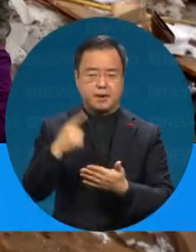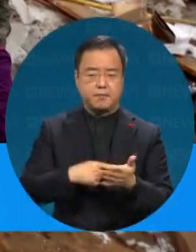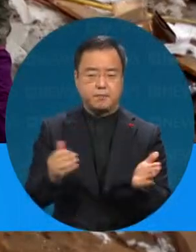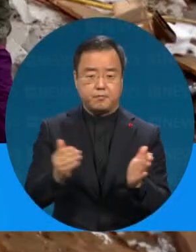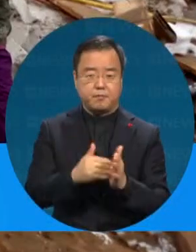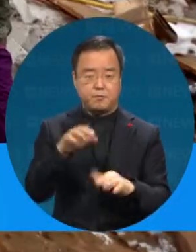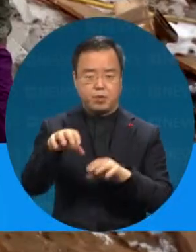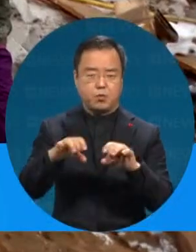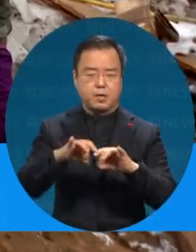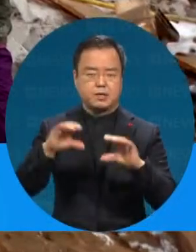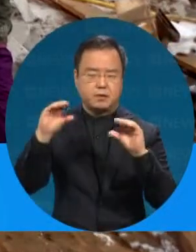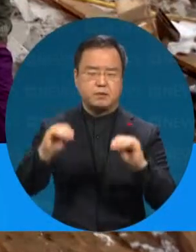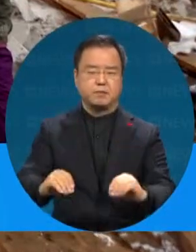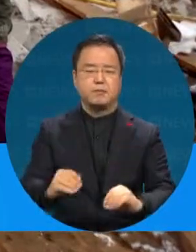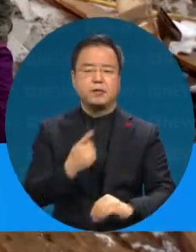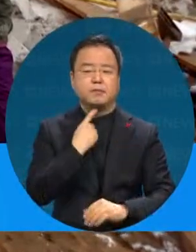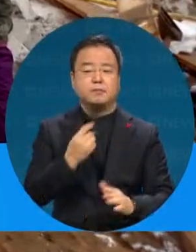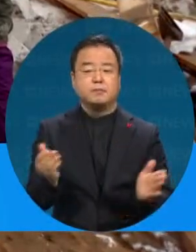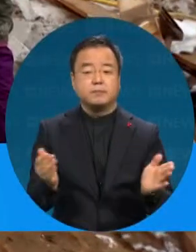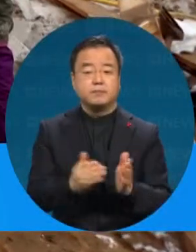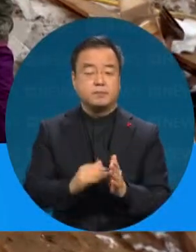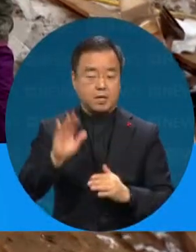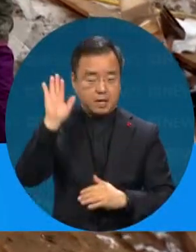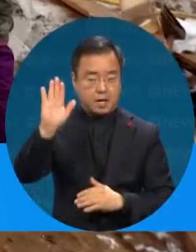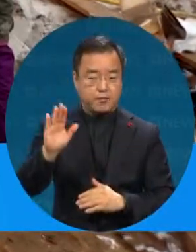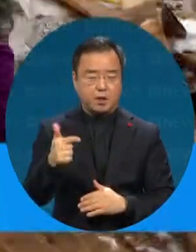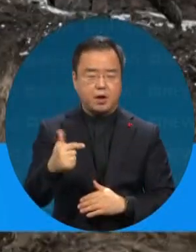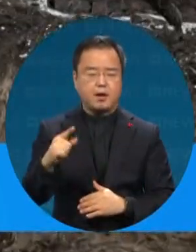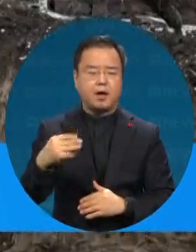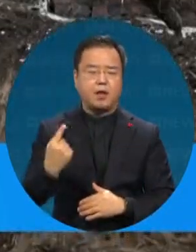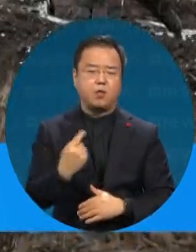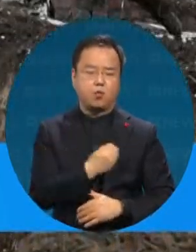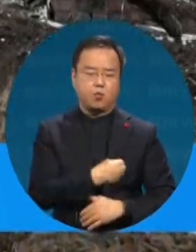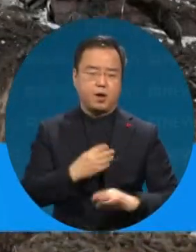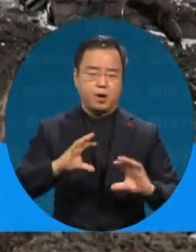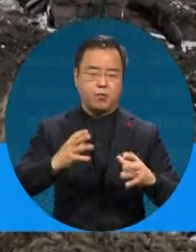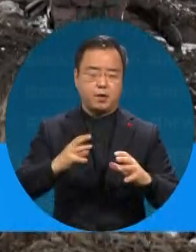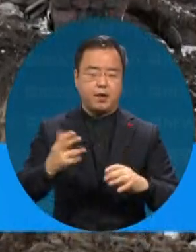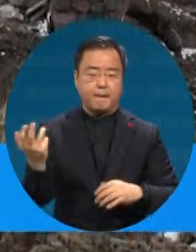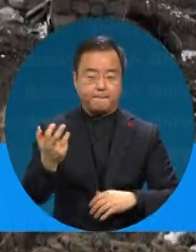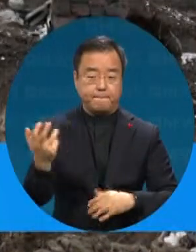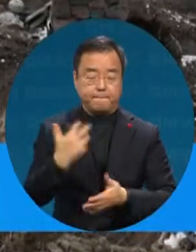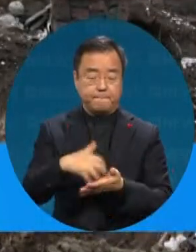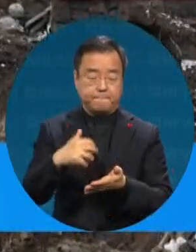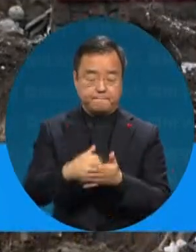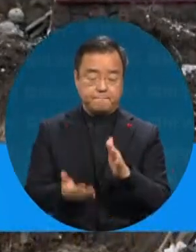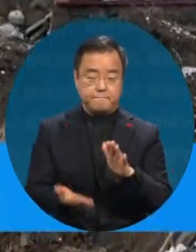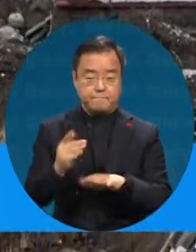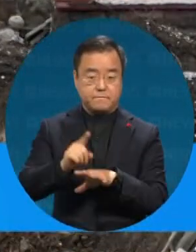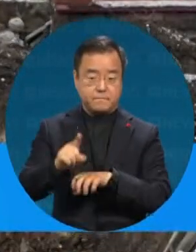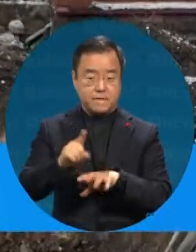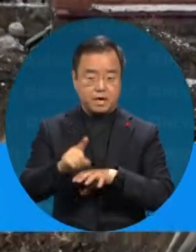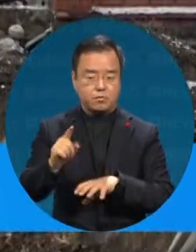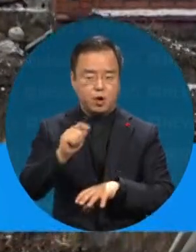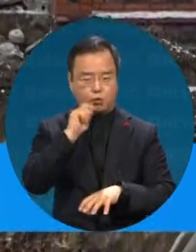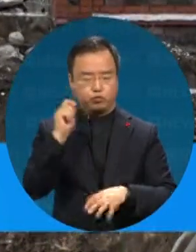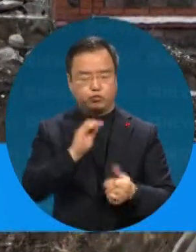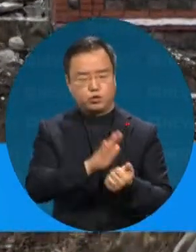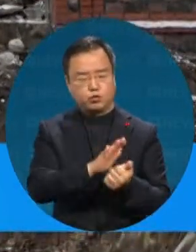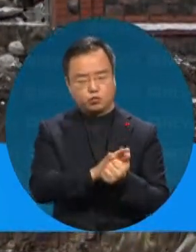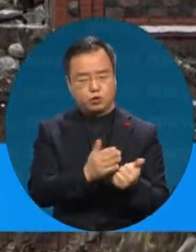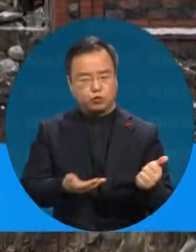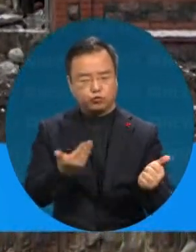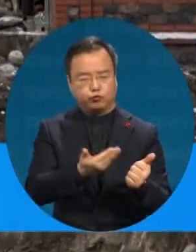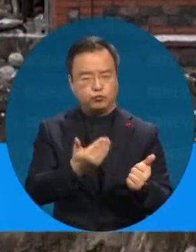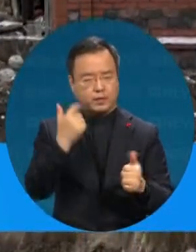곳곳에서 정전이 발생했습니다. 앞으로 나토 회원국들이 모두 80대가 넘는 전차를 우크라이나에 보낼 예정인 가운데